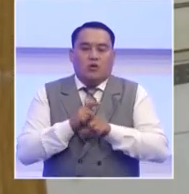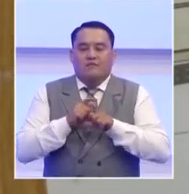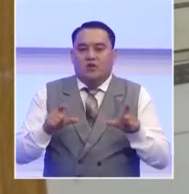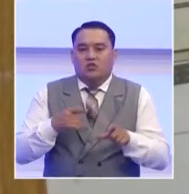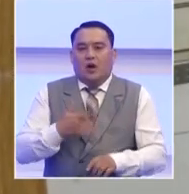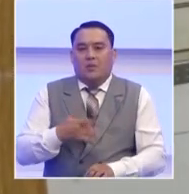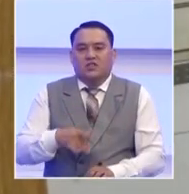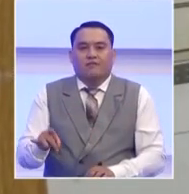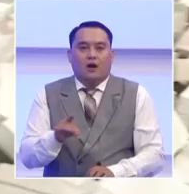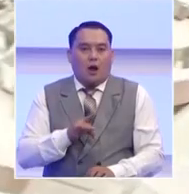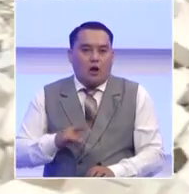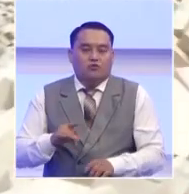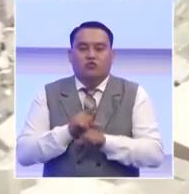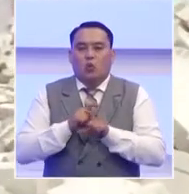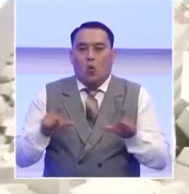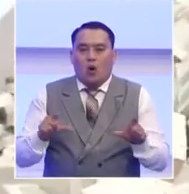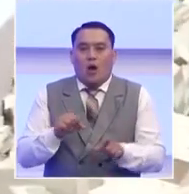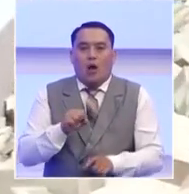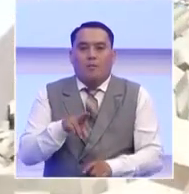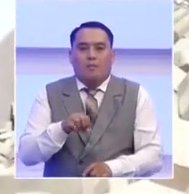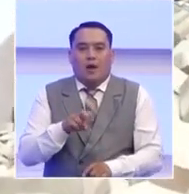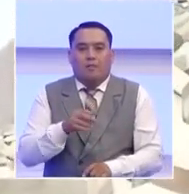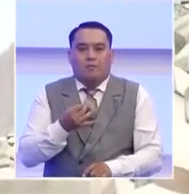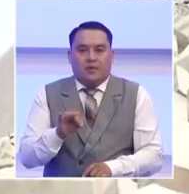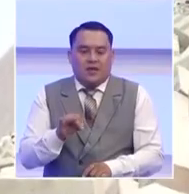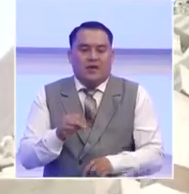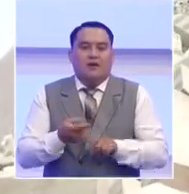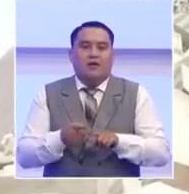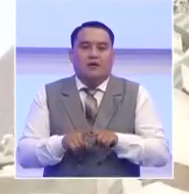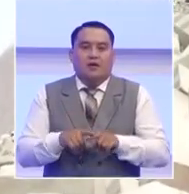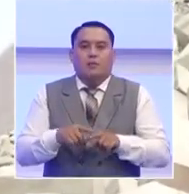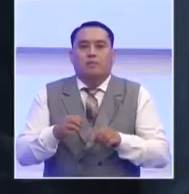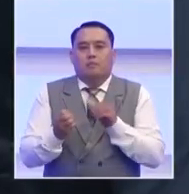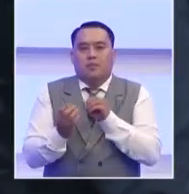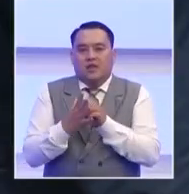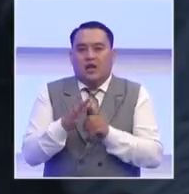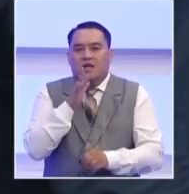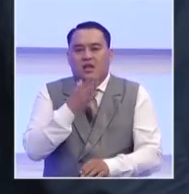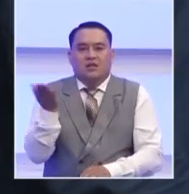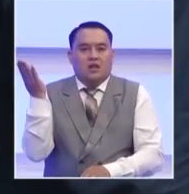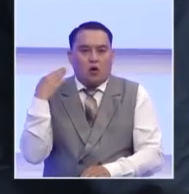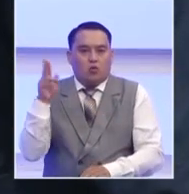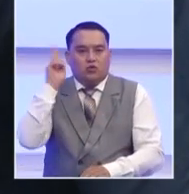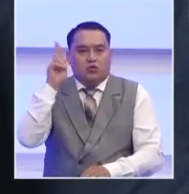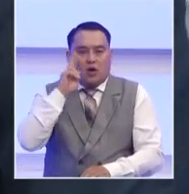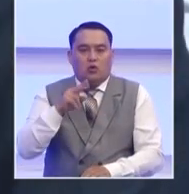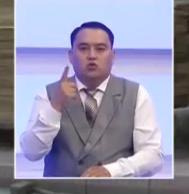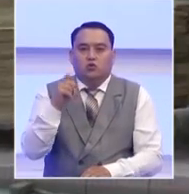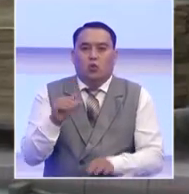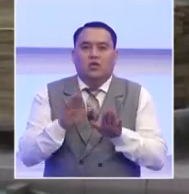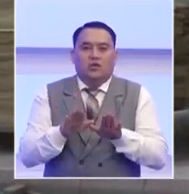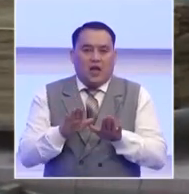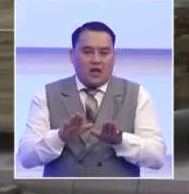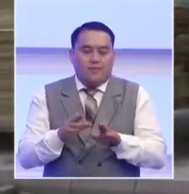образования Жамбылского района. Средняя школа имени Абдиразака Мами в селе Кызыласкер построена более 15 лет назад. Учатся в ней почти 100